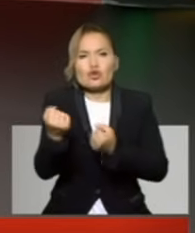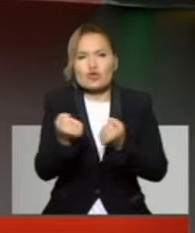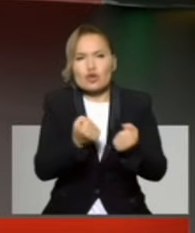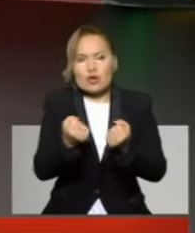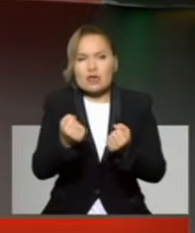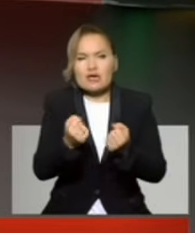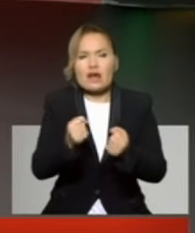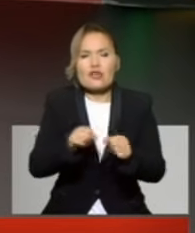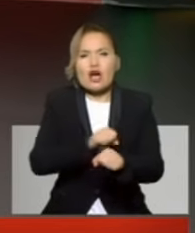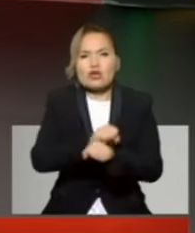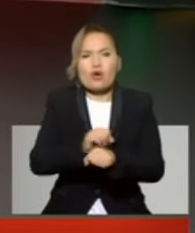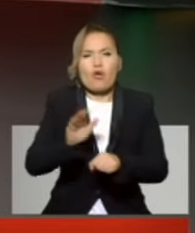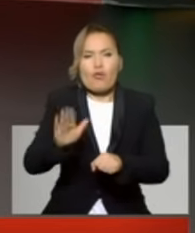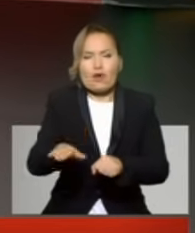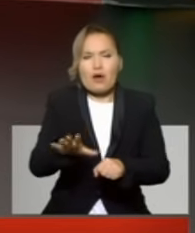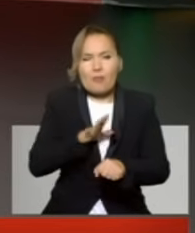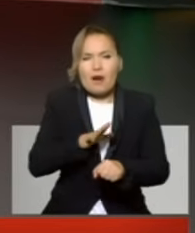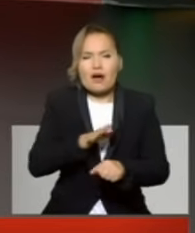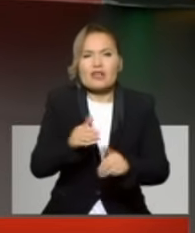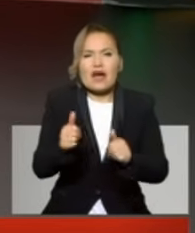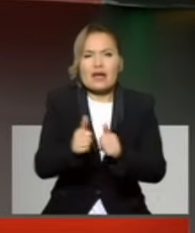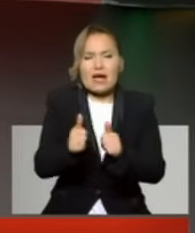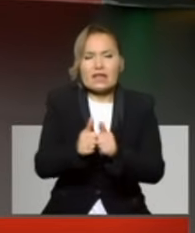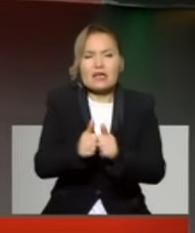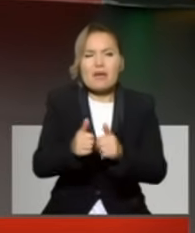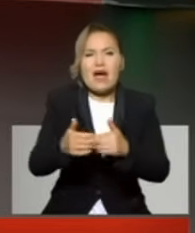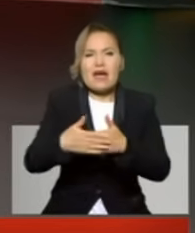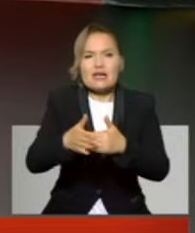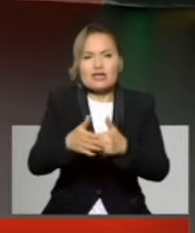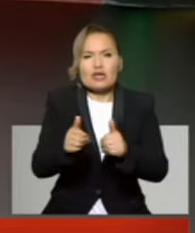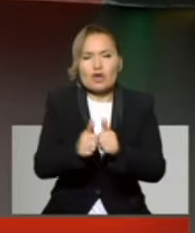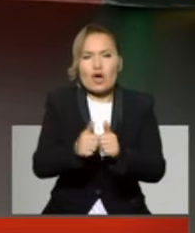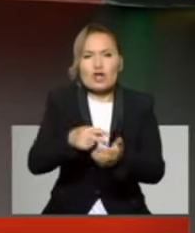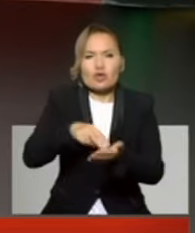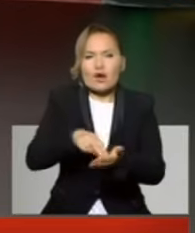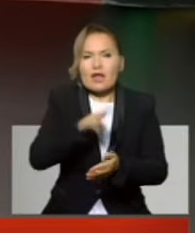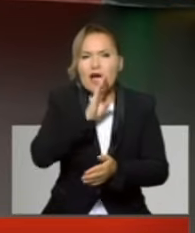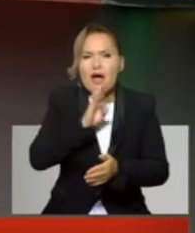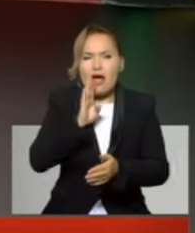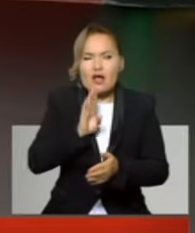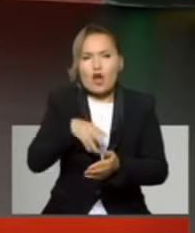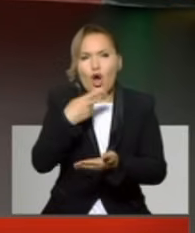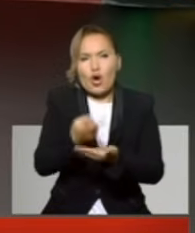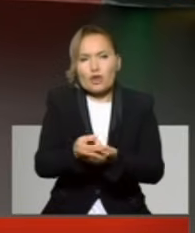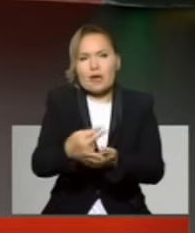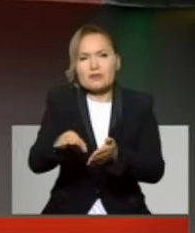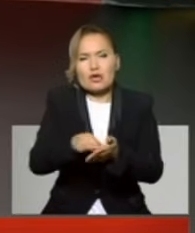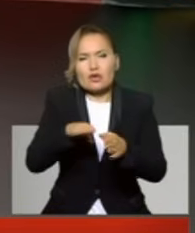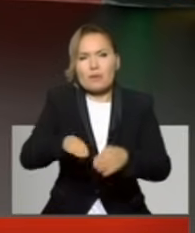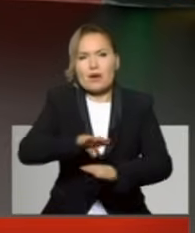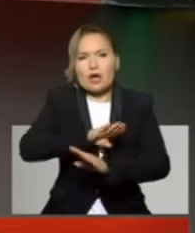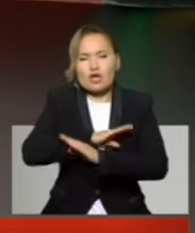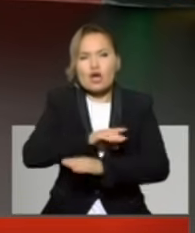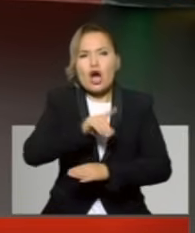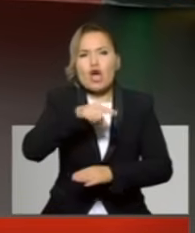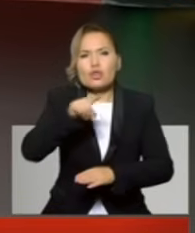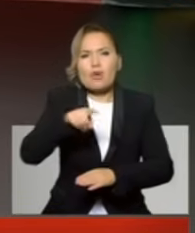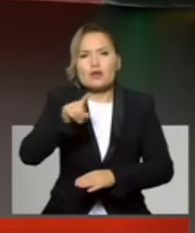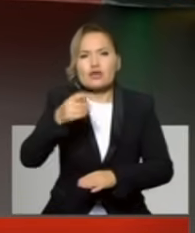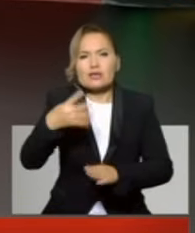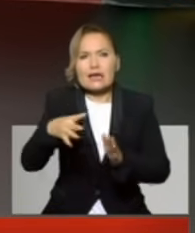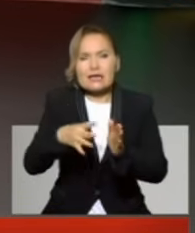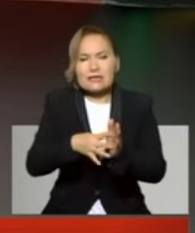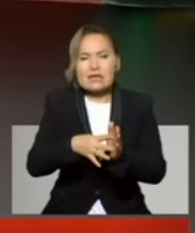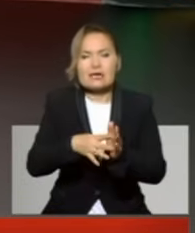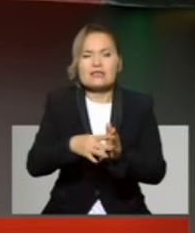есікке жақын тұрған әйел құлап, көз жұмды. Ресми ақпаратқа сүйенсек, оқиға мегаполистегі нөмір 148-ші бағытта